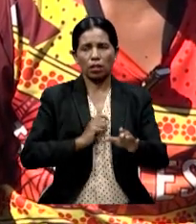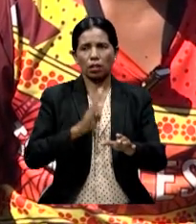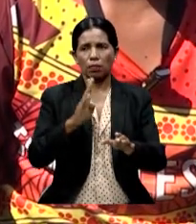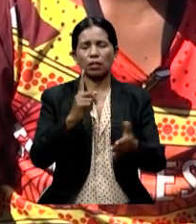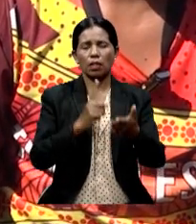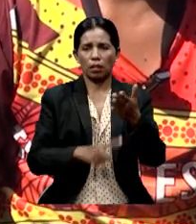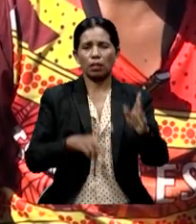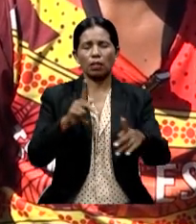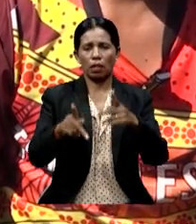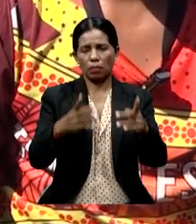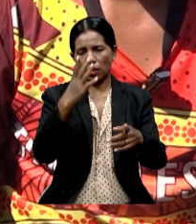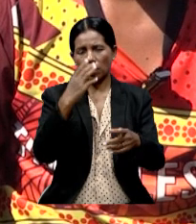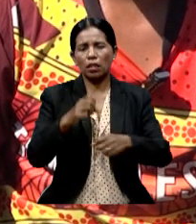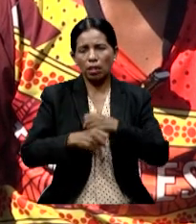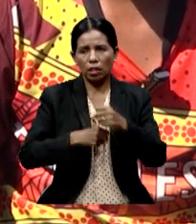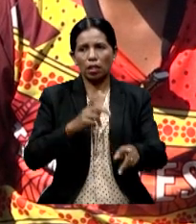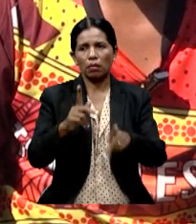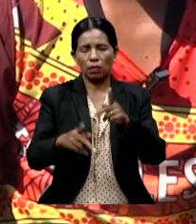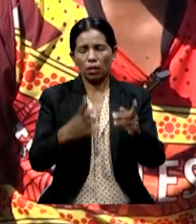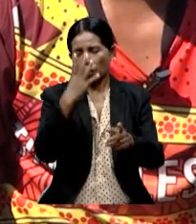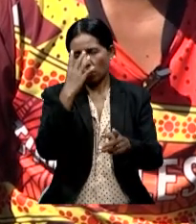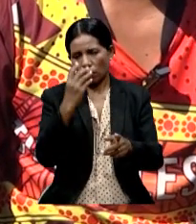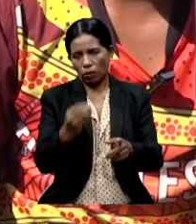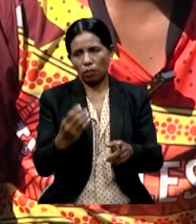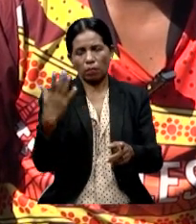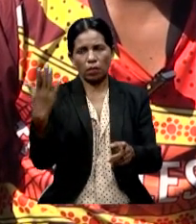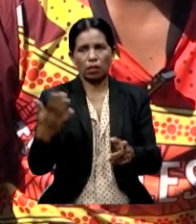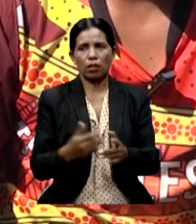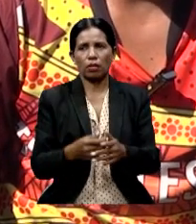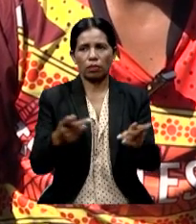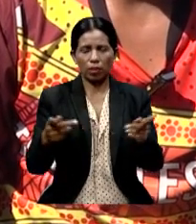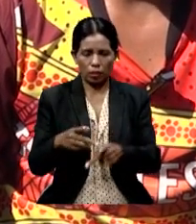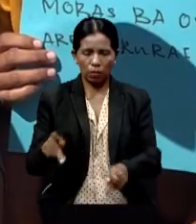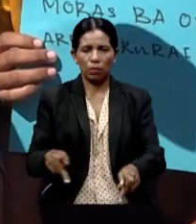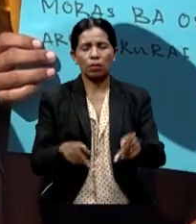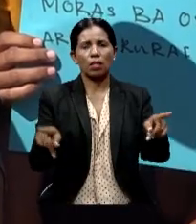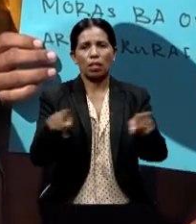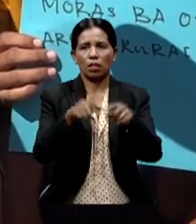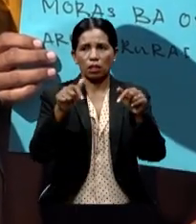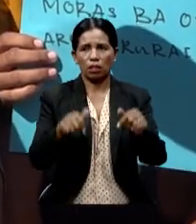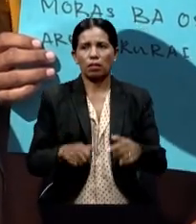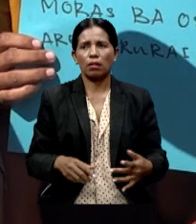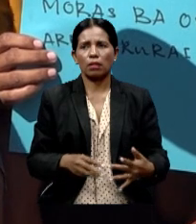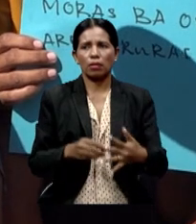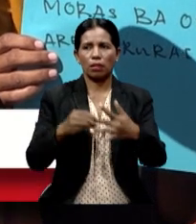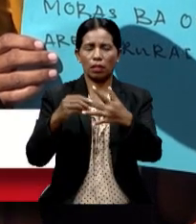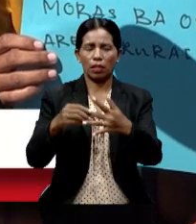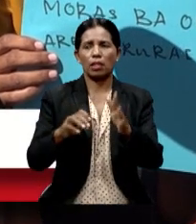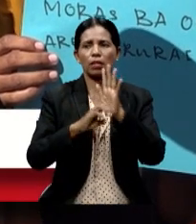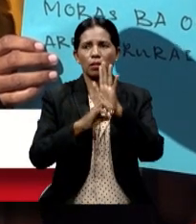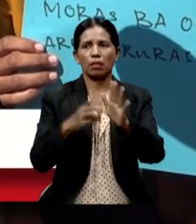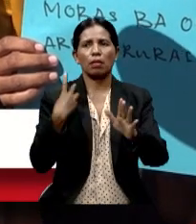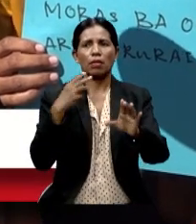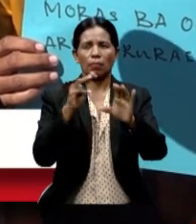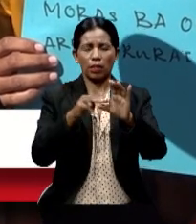povo terusela. Povo barak ma se toba ia fatin publiko sira ne sane. Liu, por exemplo, ami mercado